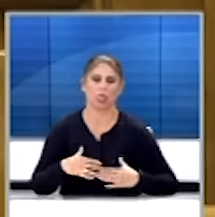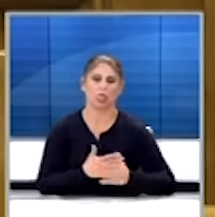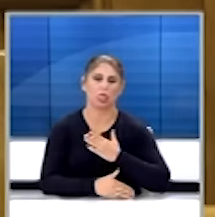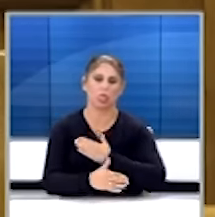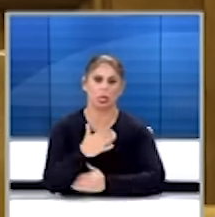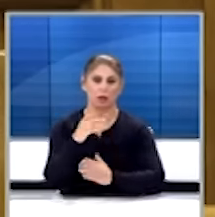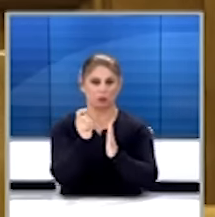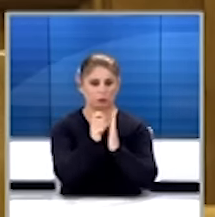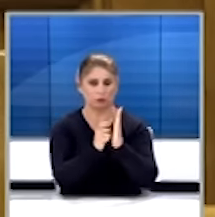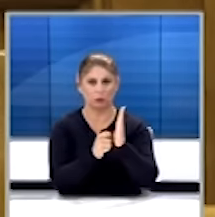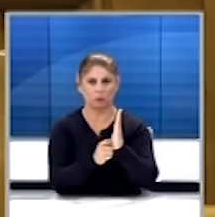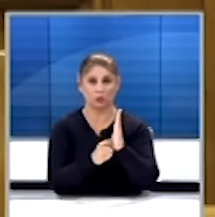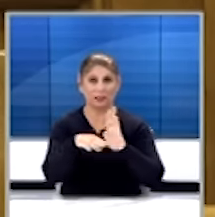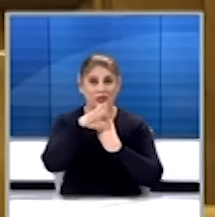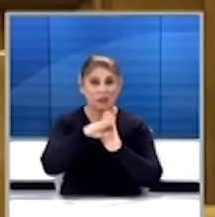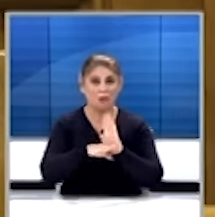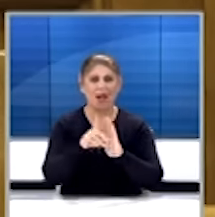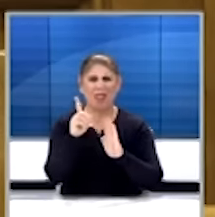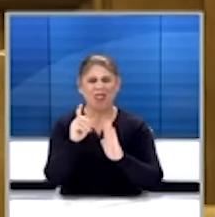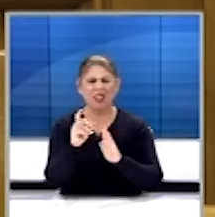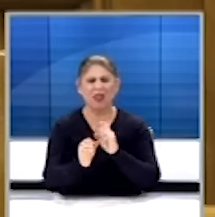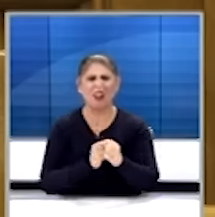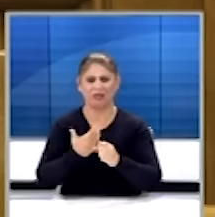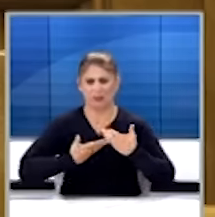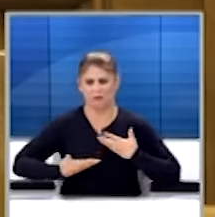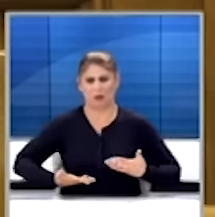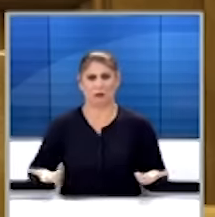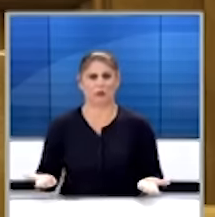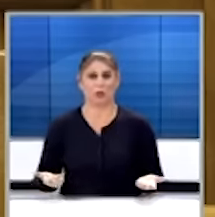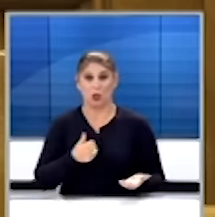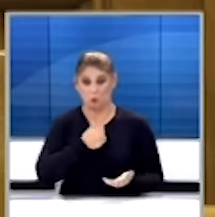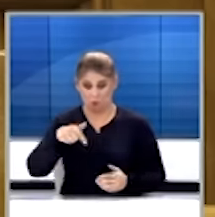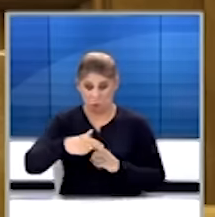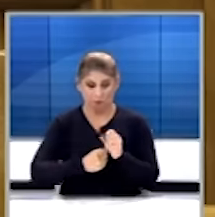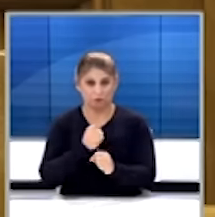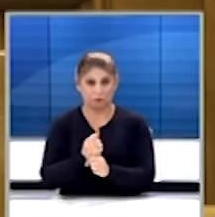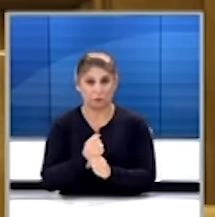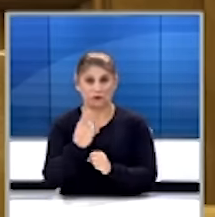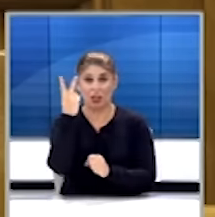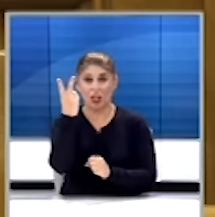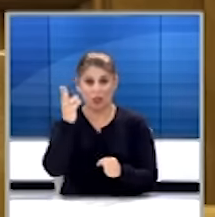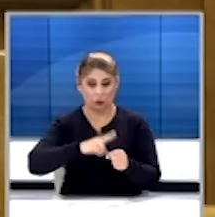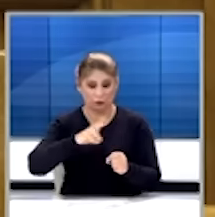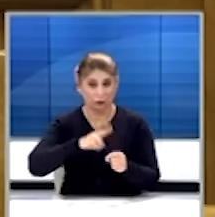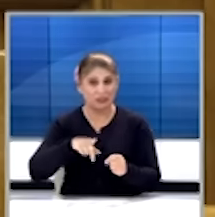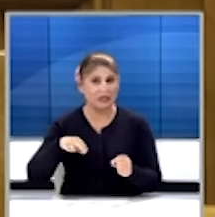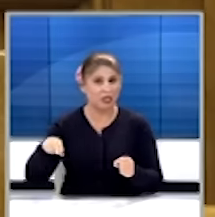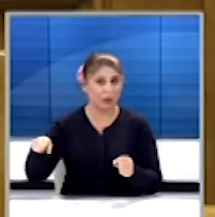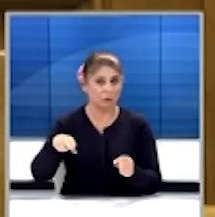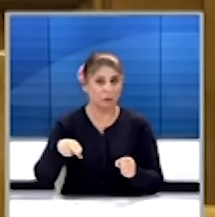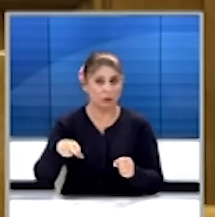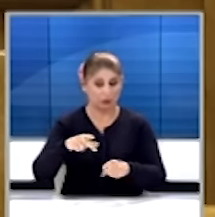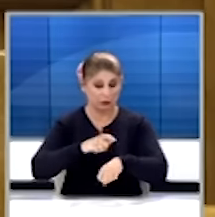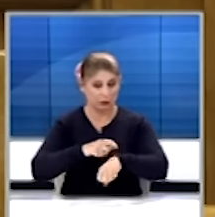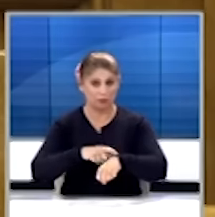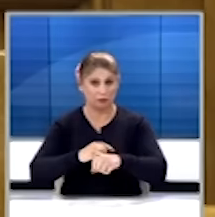πλέον καταγράφονται συστηματικά δεκάδες τραυματισμοί. Μόνο φέτος θρηνούν δύο νεκρούς συναδέρφους τους εν ώρα